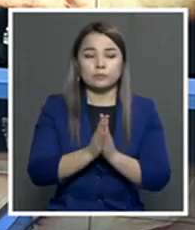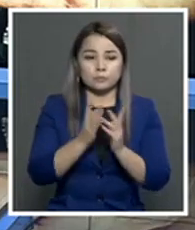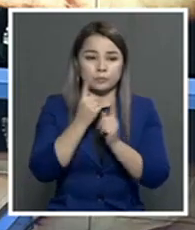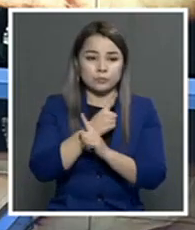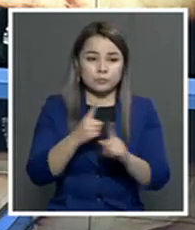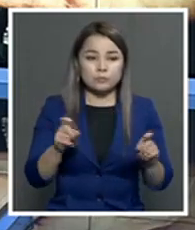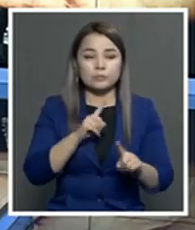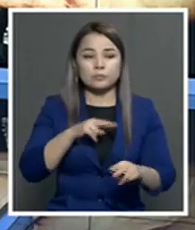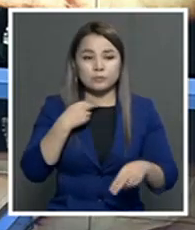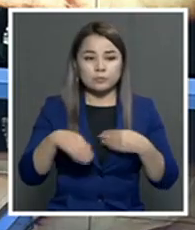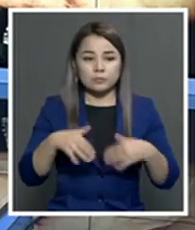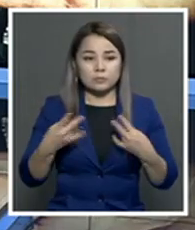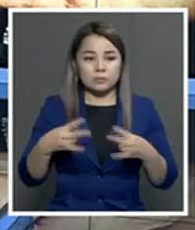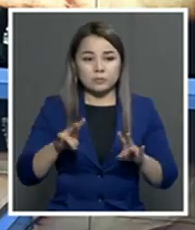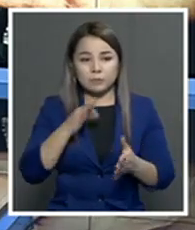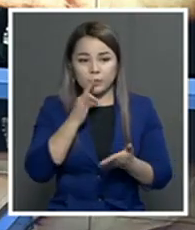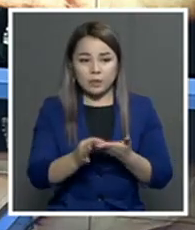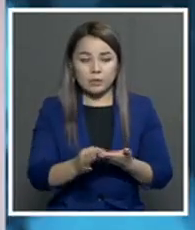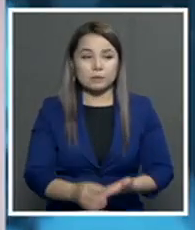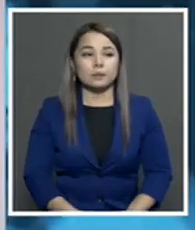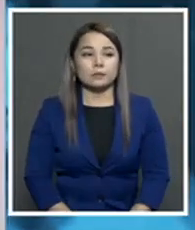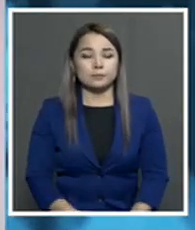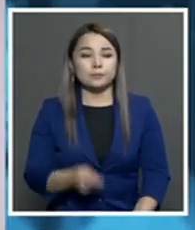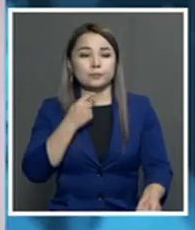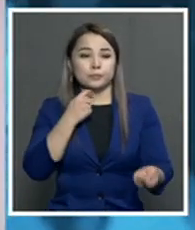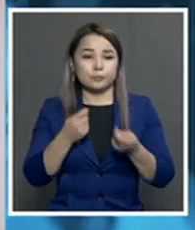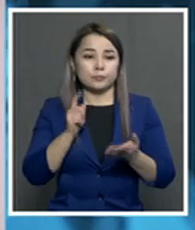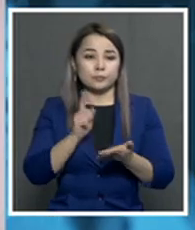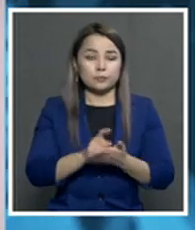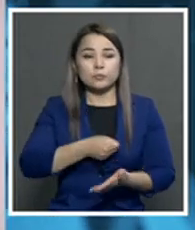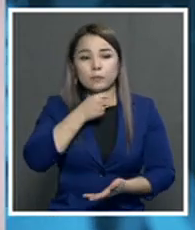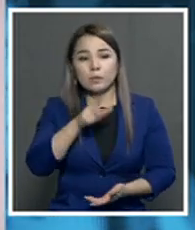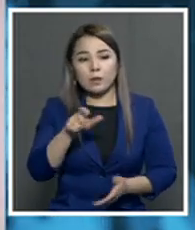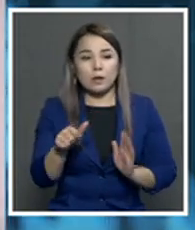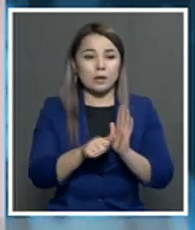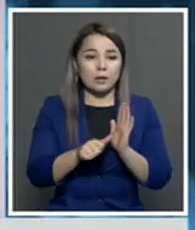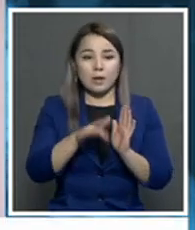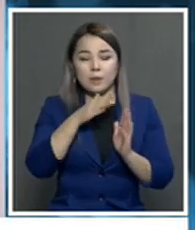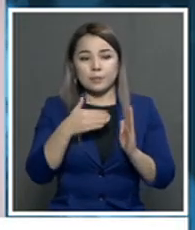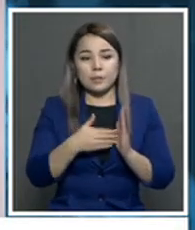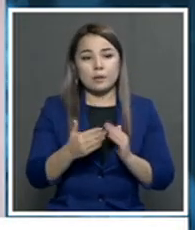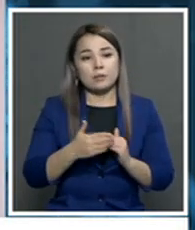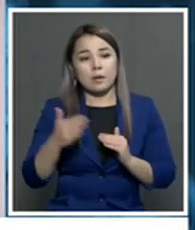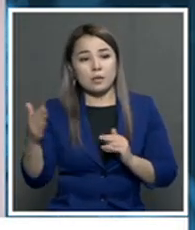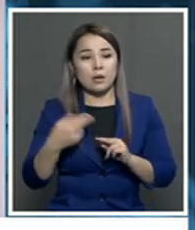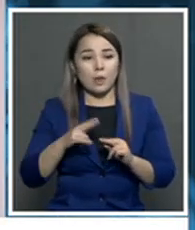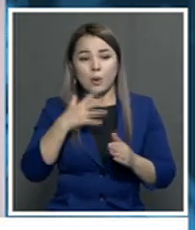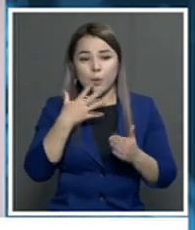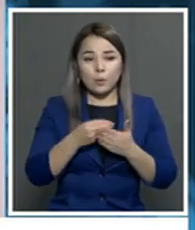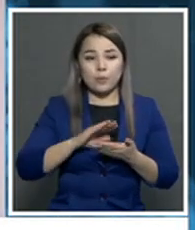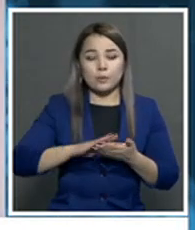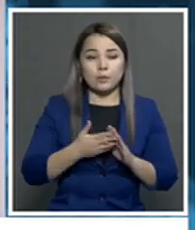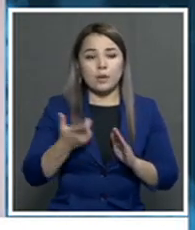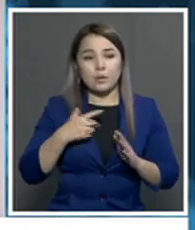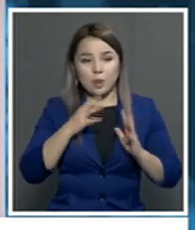көпшілікті босаңсымауға шақырды. Егде жастағы кісілер, 60-тан асқан кісілер өздерін бір жақсы